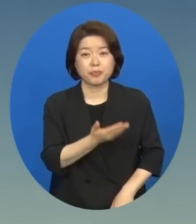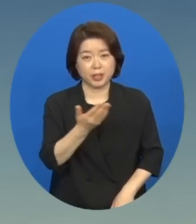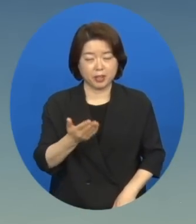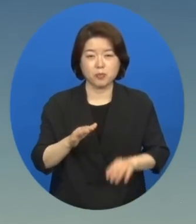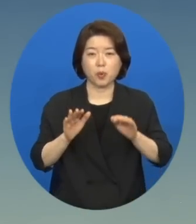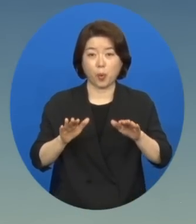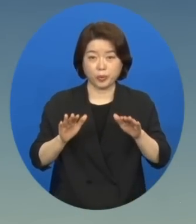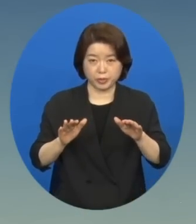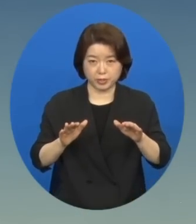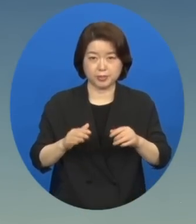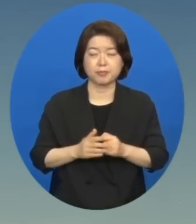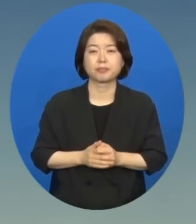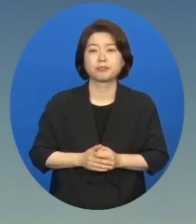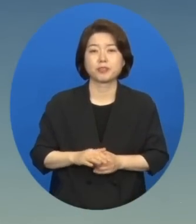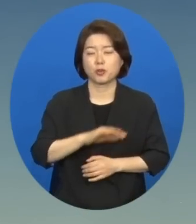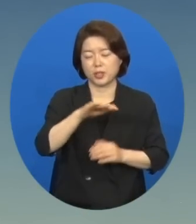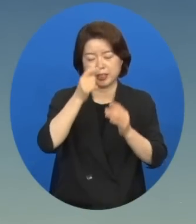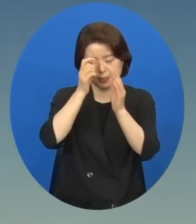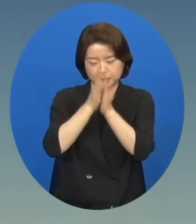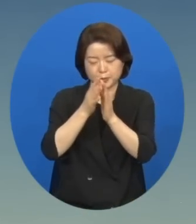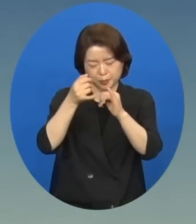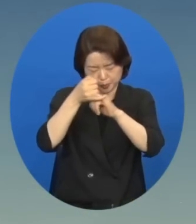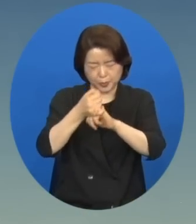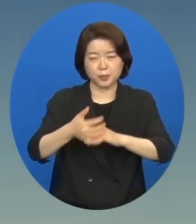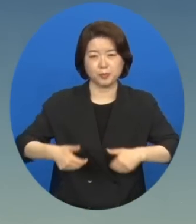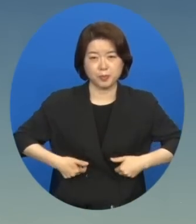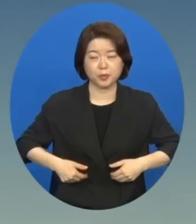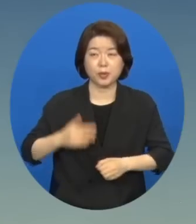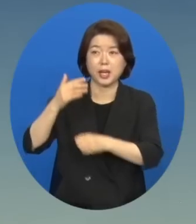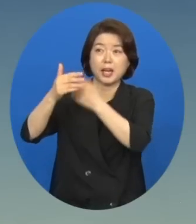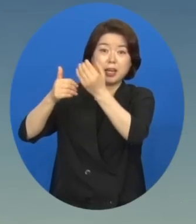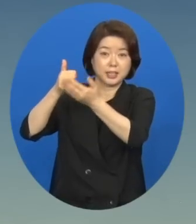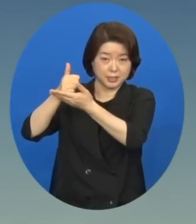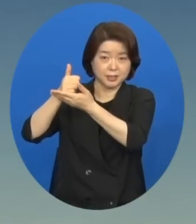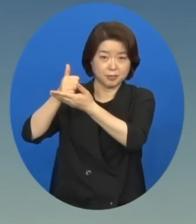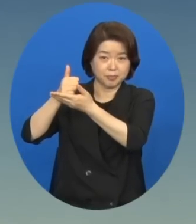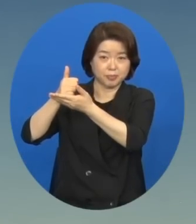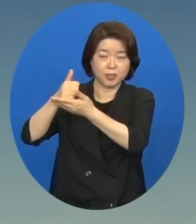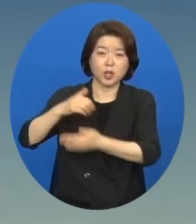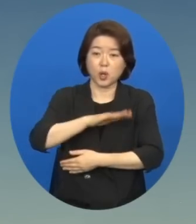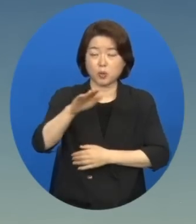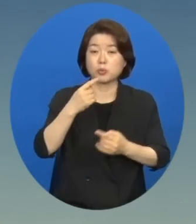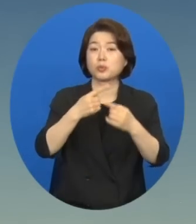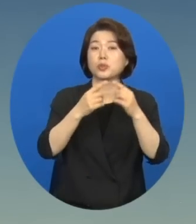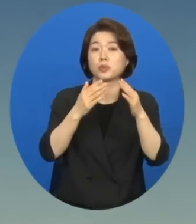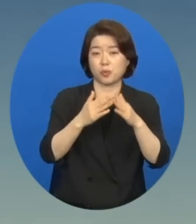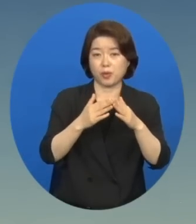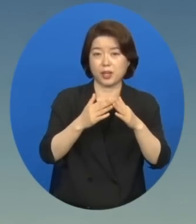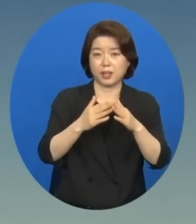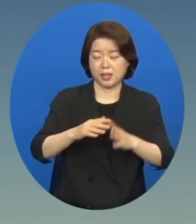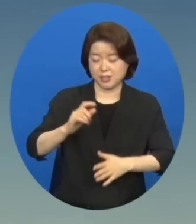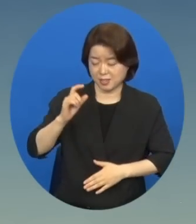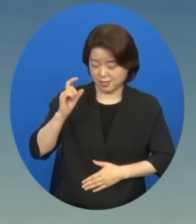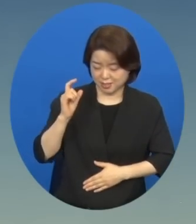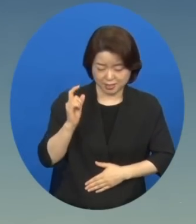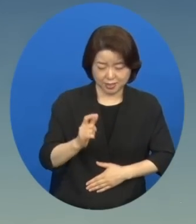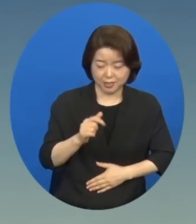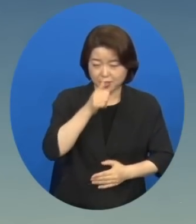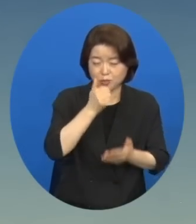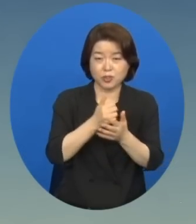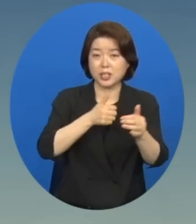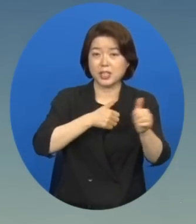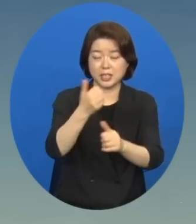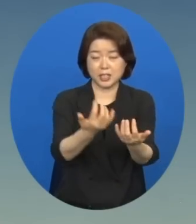오늘 여러분 우리가 기도해야 될 일이 있어요. 하나님, 저희 교회가 강력하게 죄를